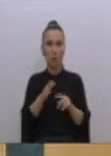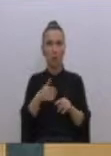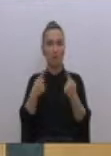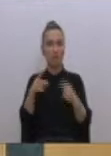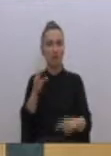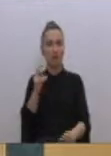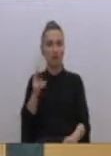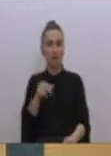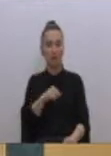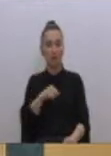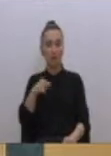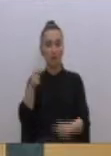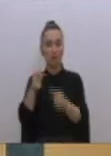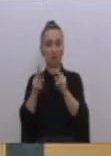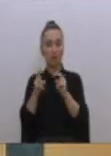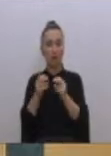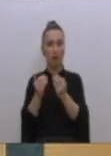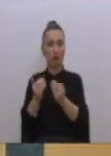დაკავშირებულია სხვა რისკოს